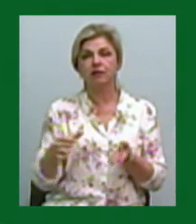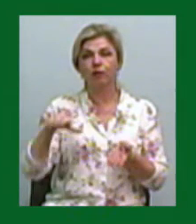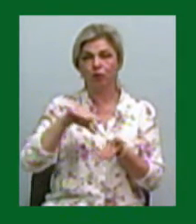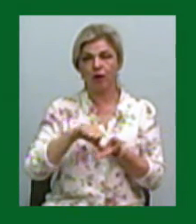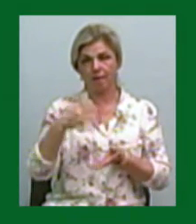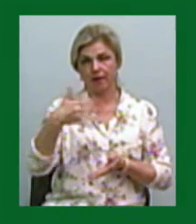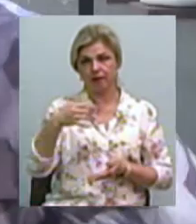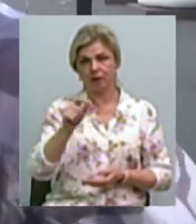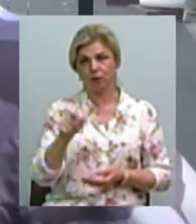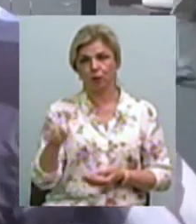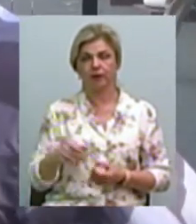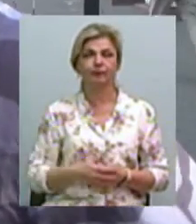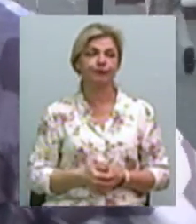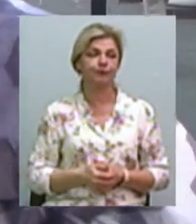людей.